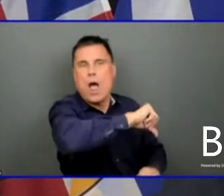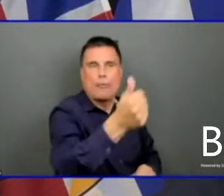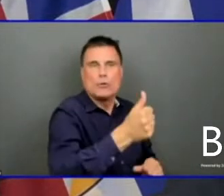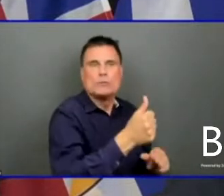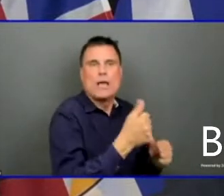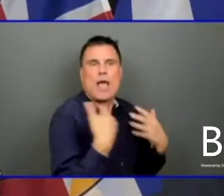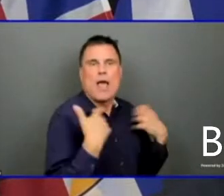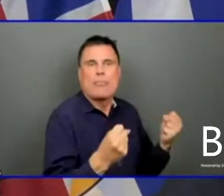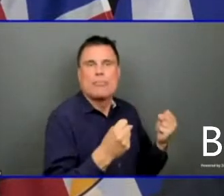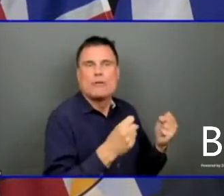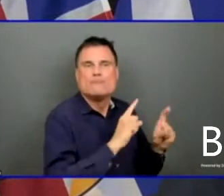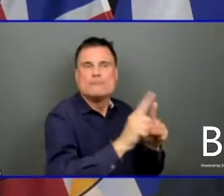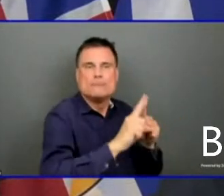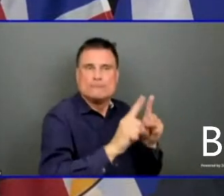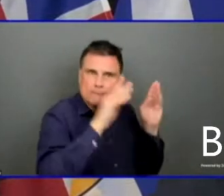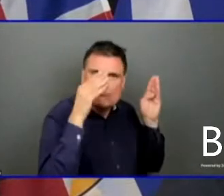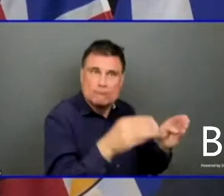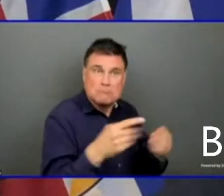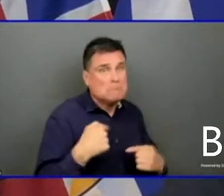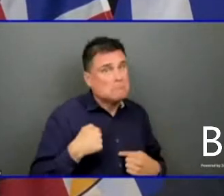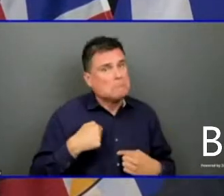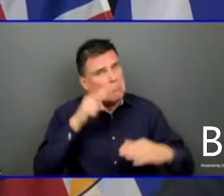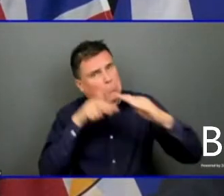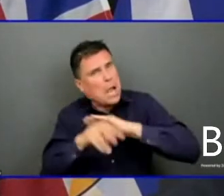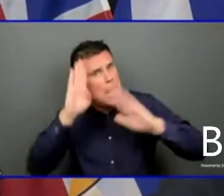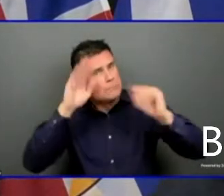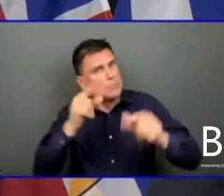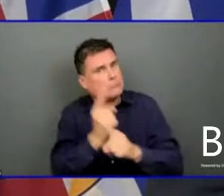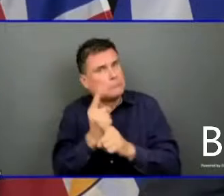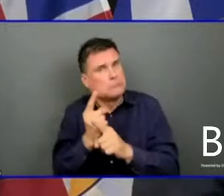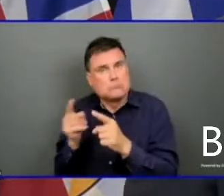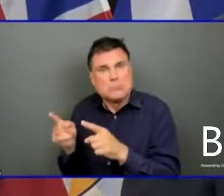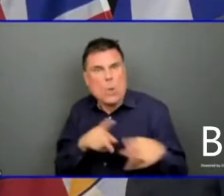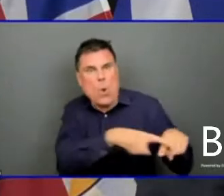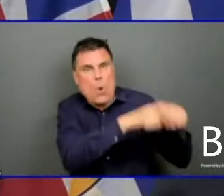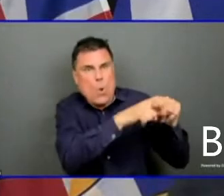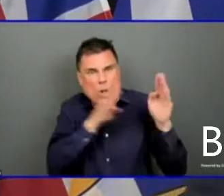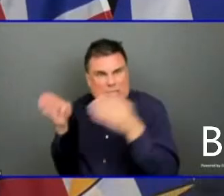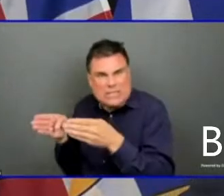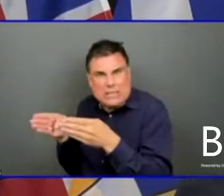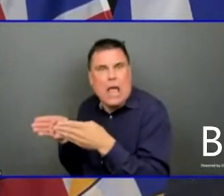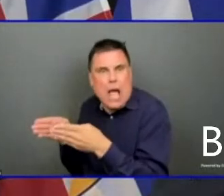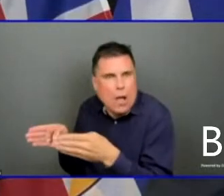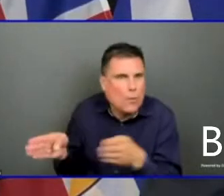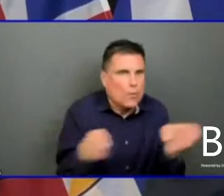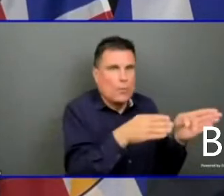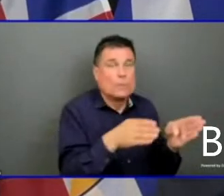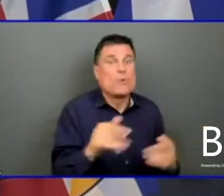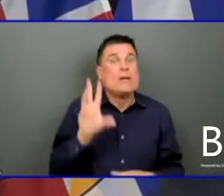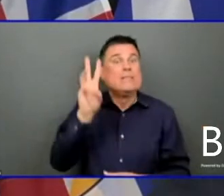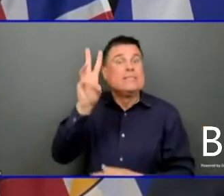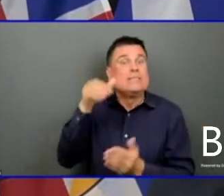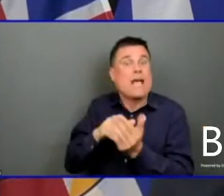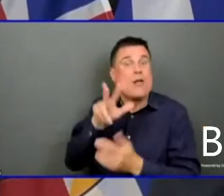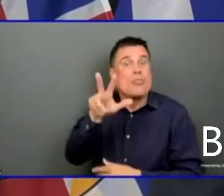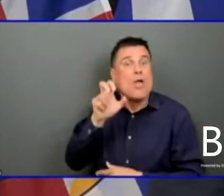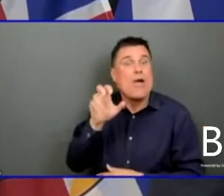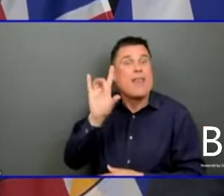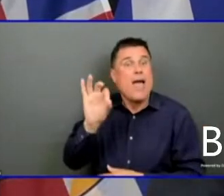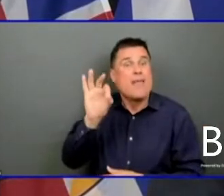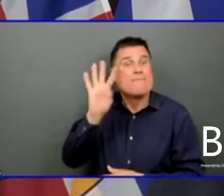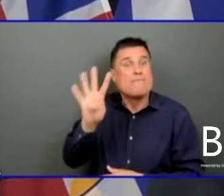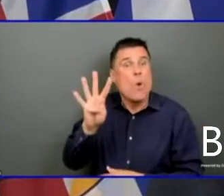我们的医疗资源已经控制很多，使得我们能够接待更多的非新冠的。